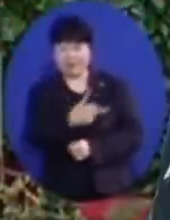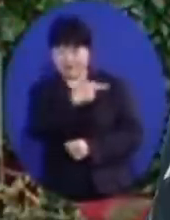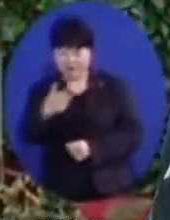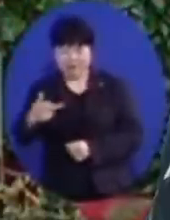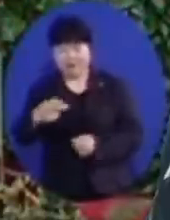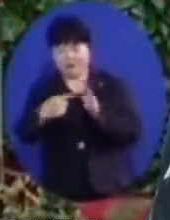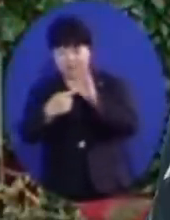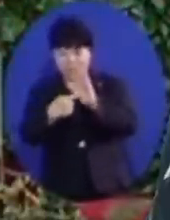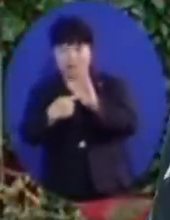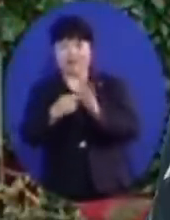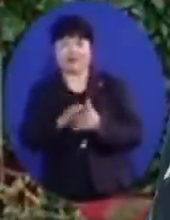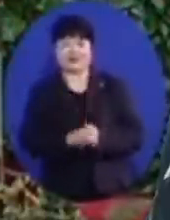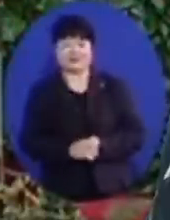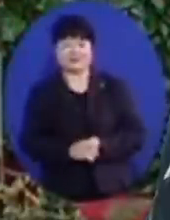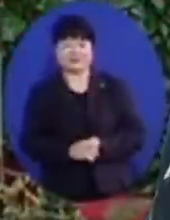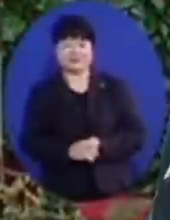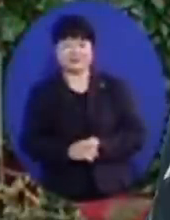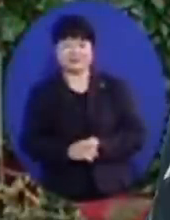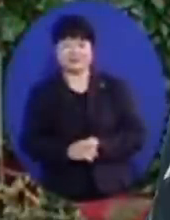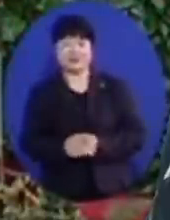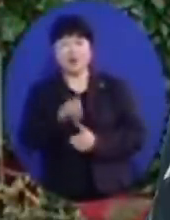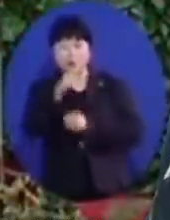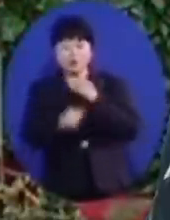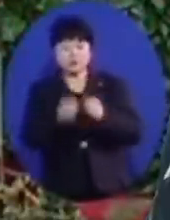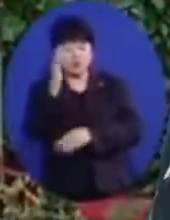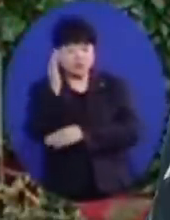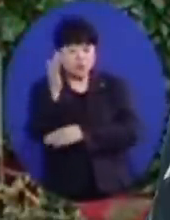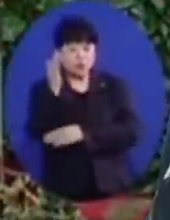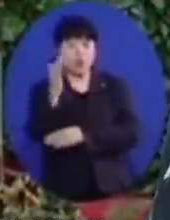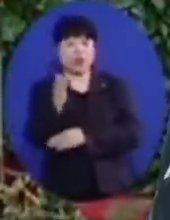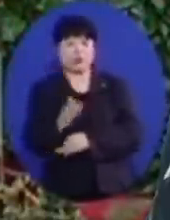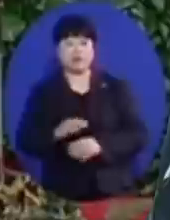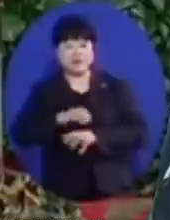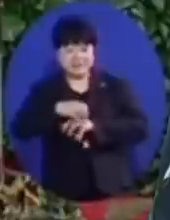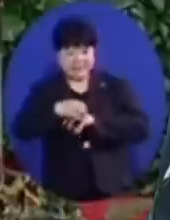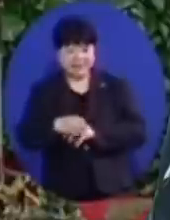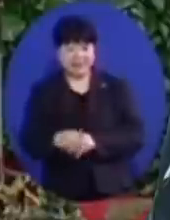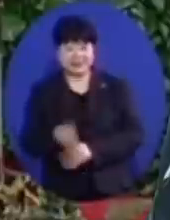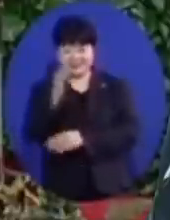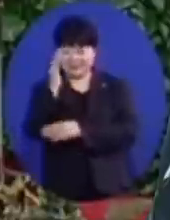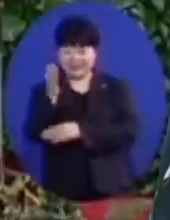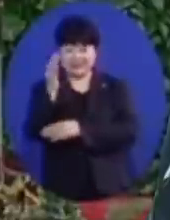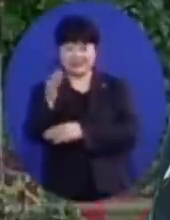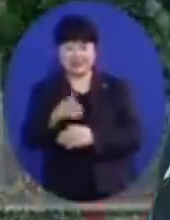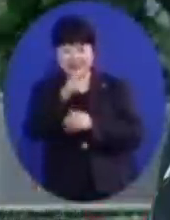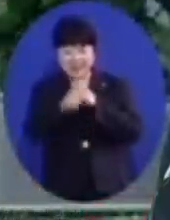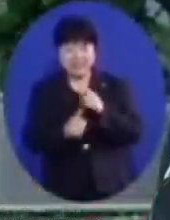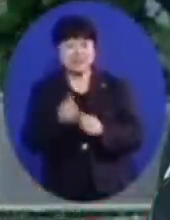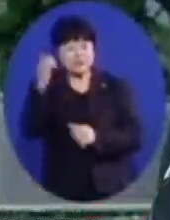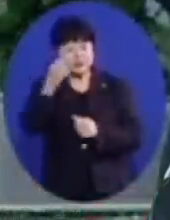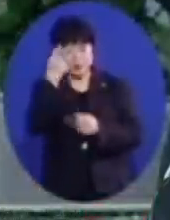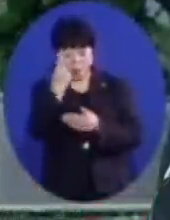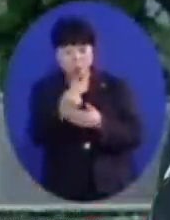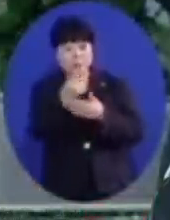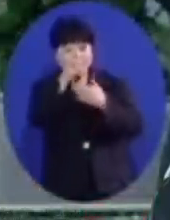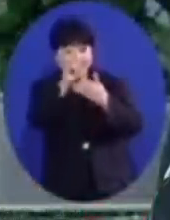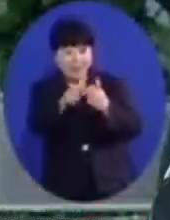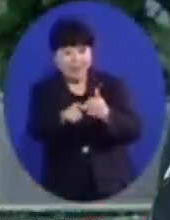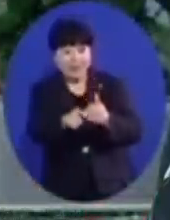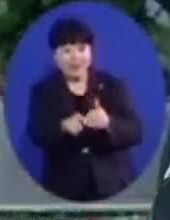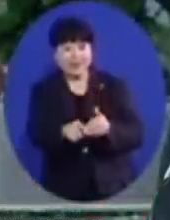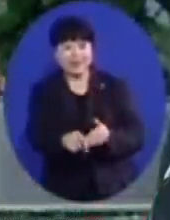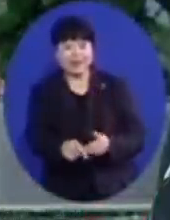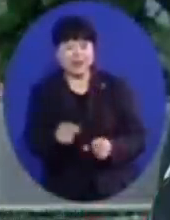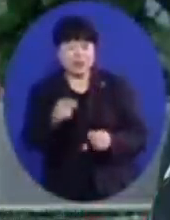것입니다 제가 50년 동안 설교를 하고 온 세계를 단지 않습니까 하나님의 성령이 오시면